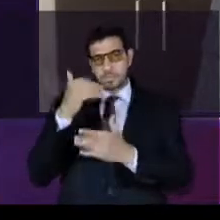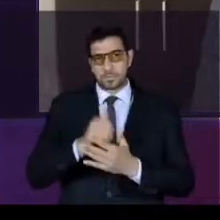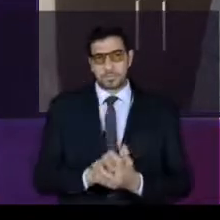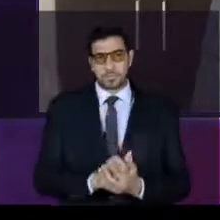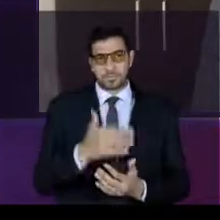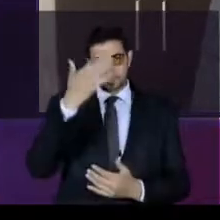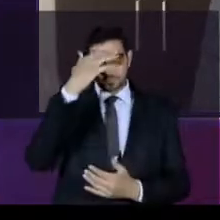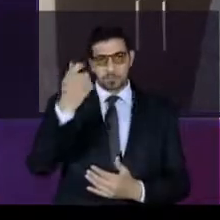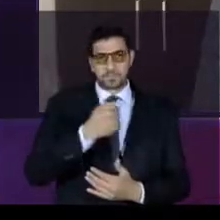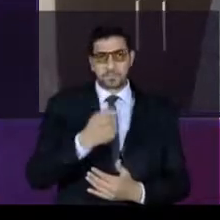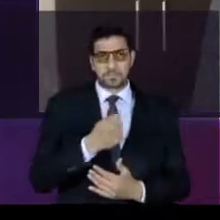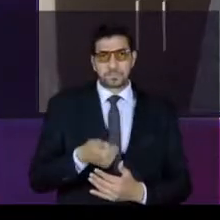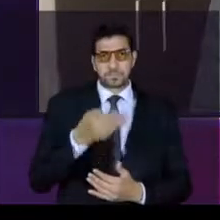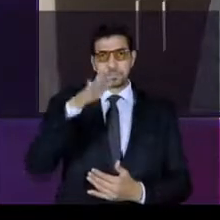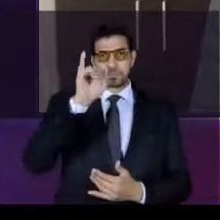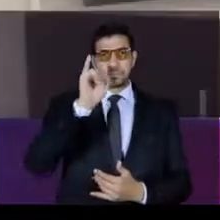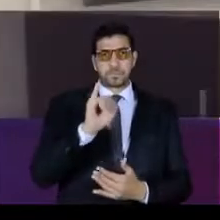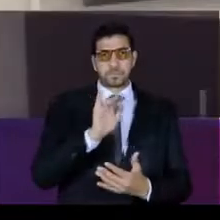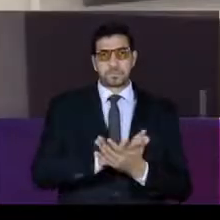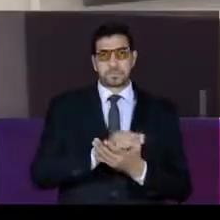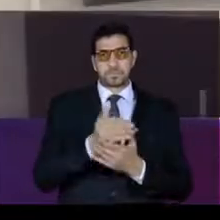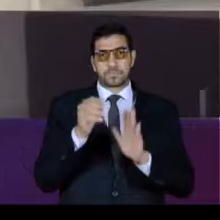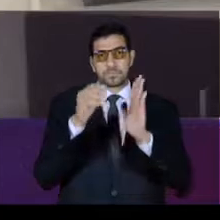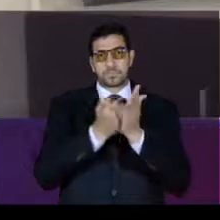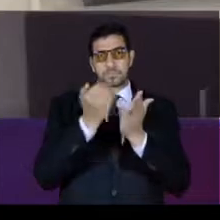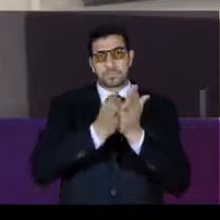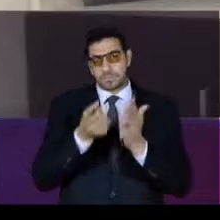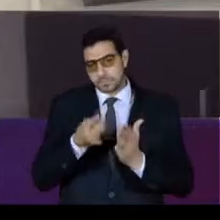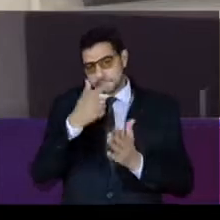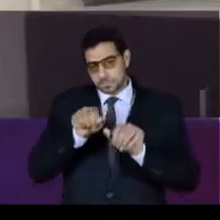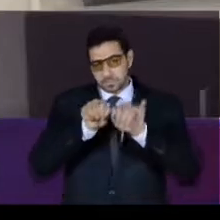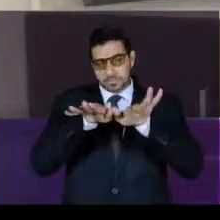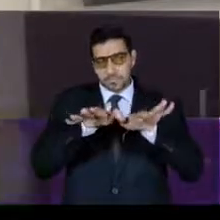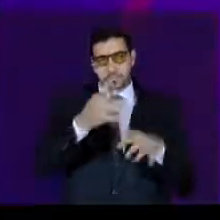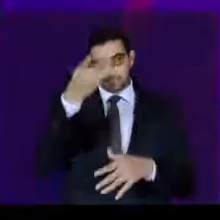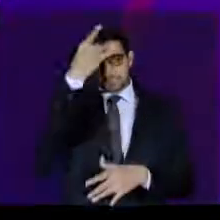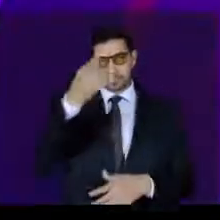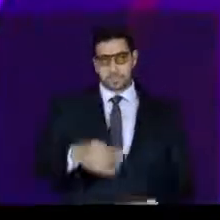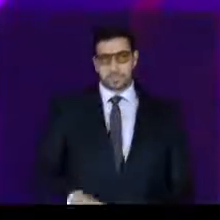شكرا جزيلا دكتور إسلام عنان، محاضر اقتصاديات الدواء وعلم انتشار الأوبئة.